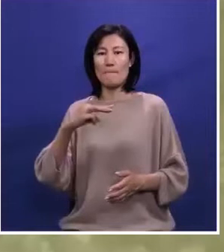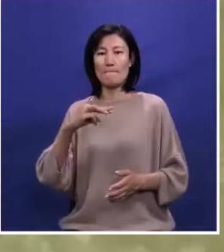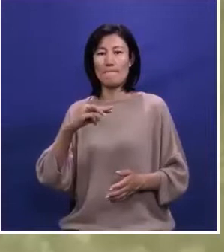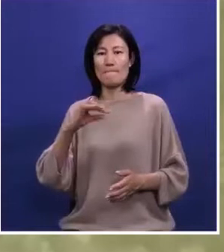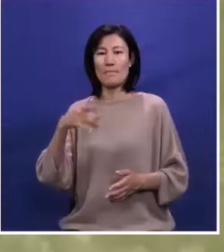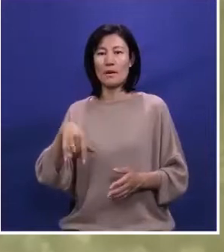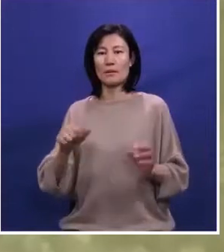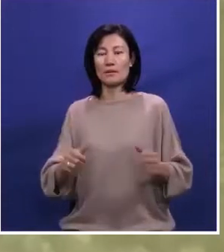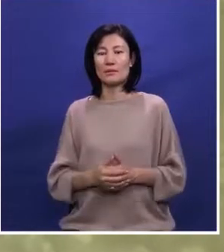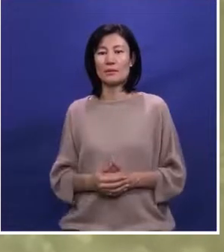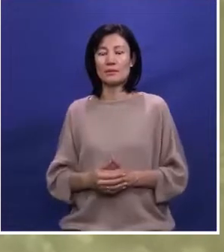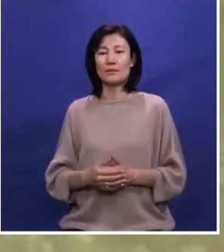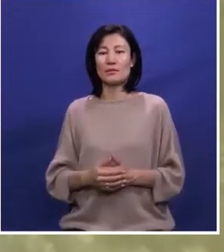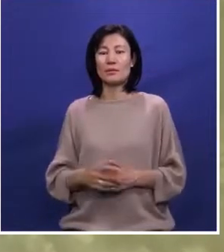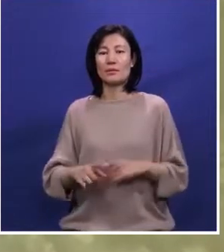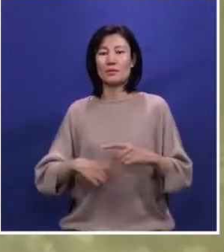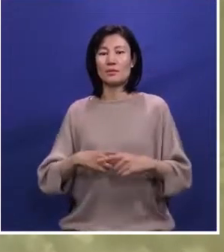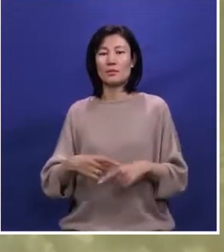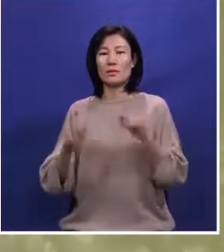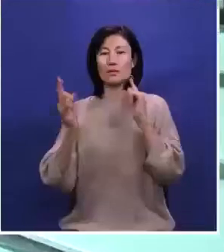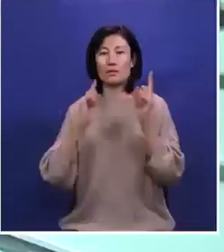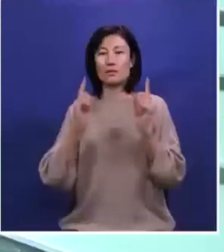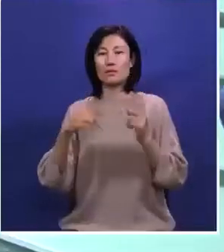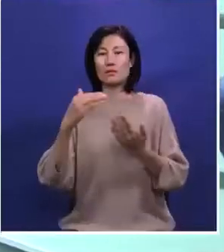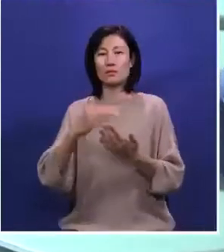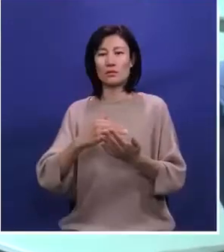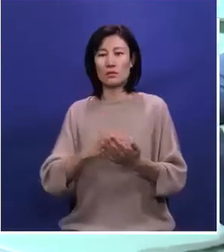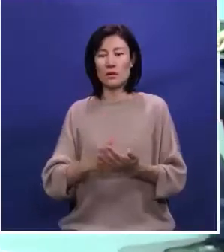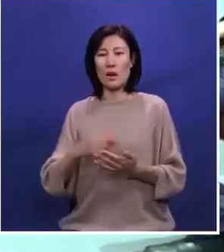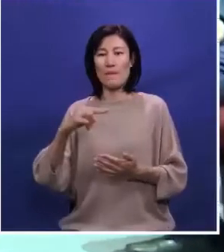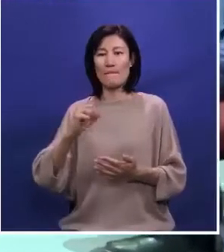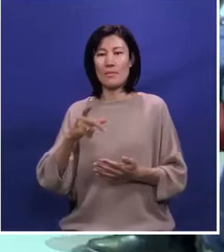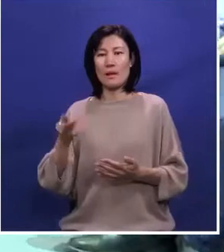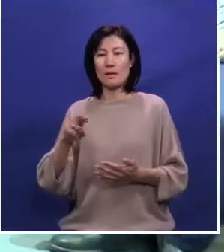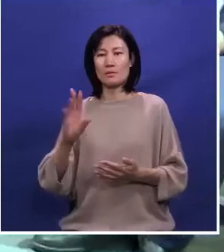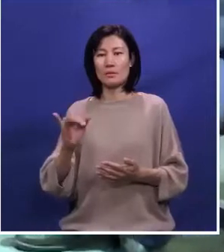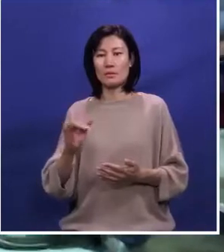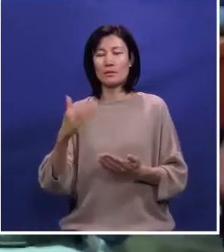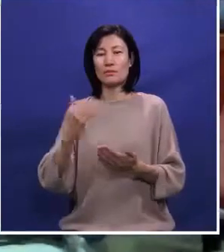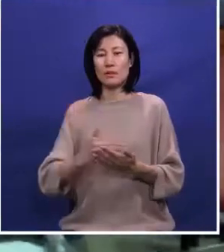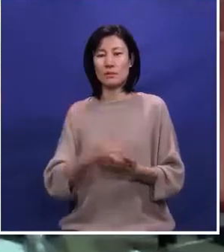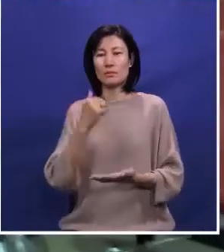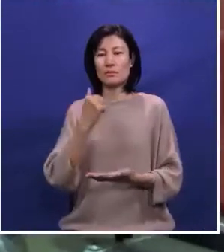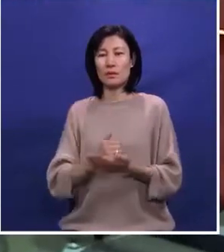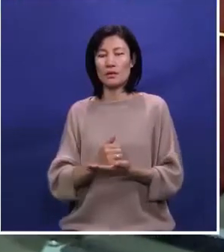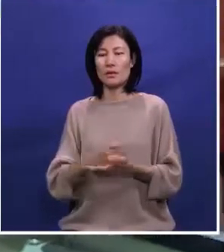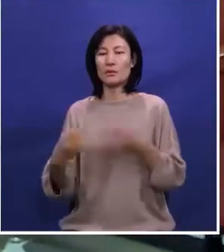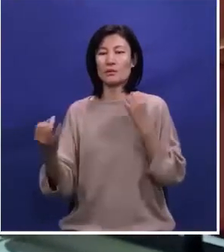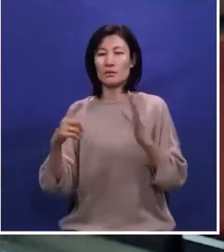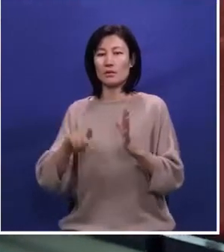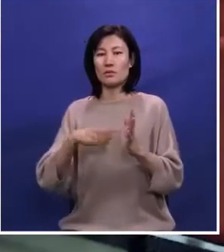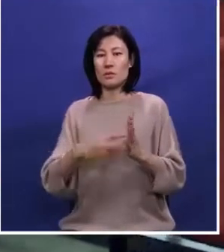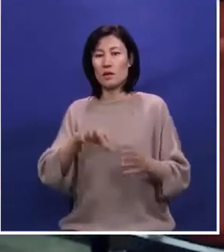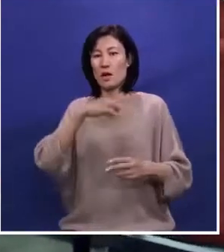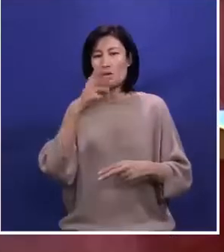төрағасы Рашид Абатұлының төрағалығымен өткен конференцияның күн тәртібінде партияның сайлауалды бағдарламасын бекіту, пікірсайыс